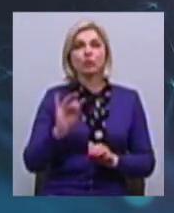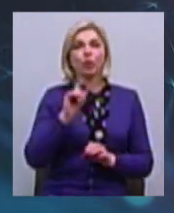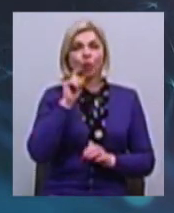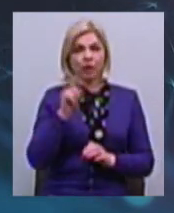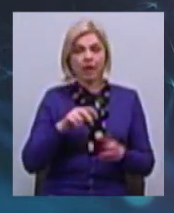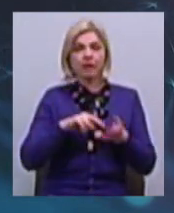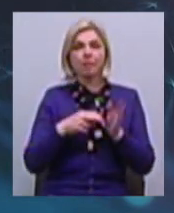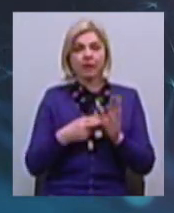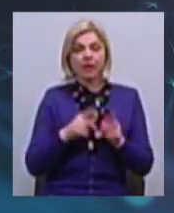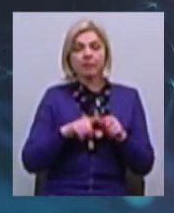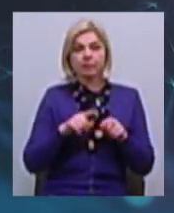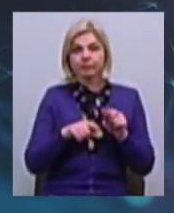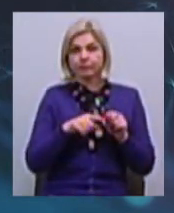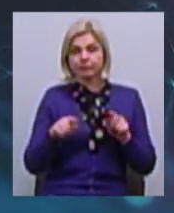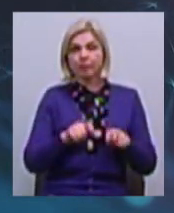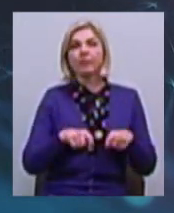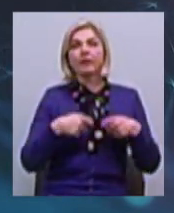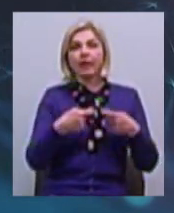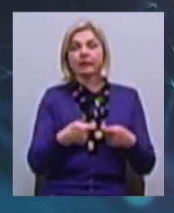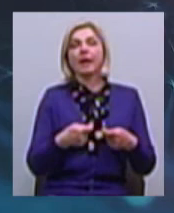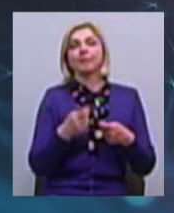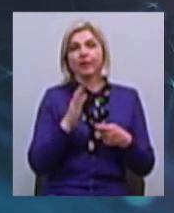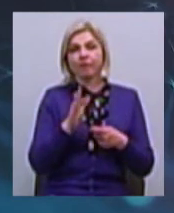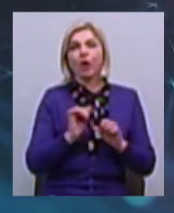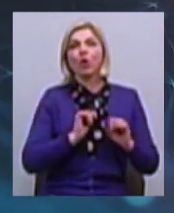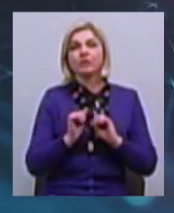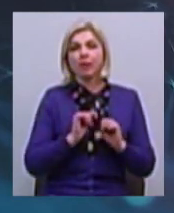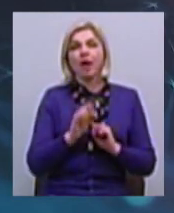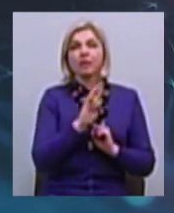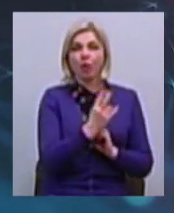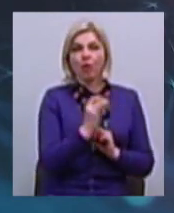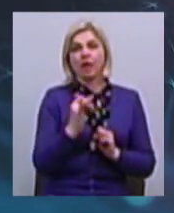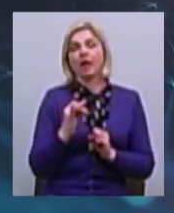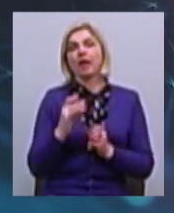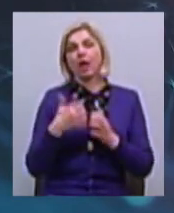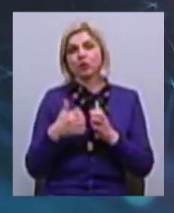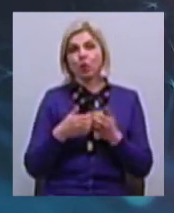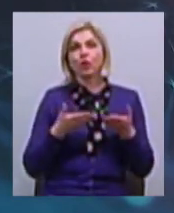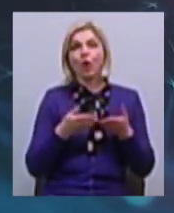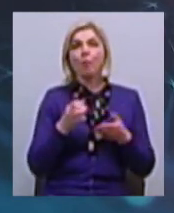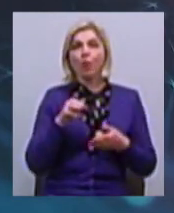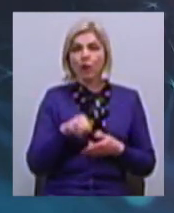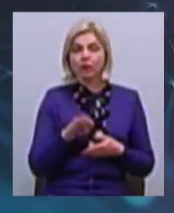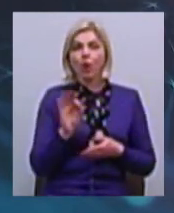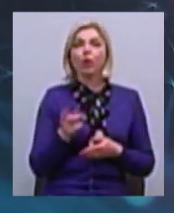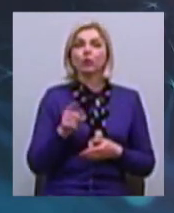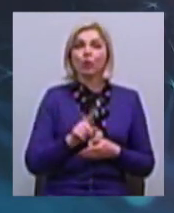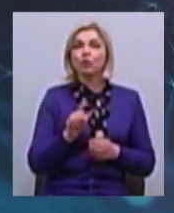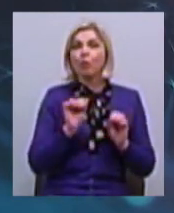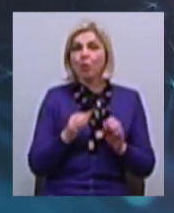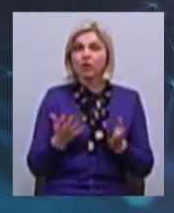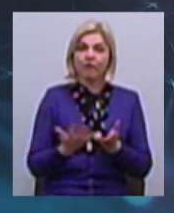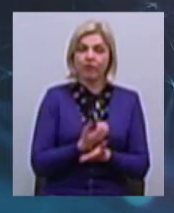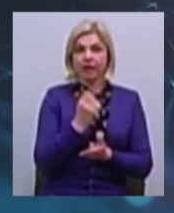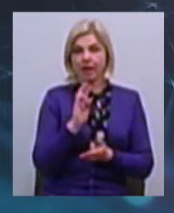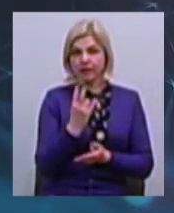планується найближчим часом передати в концесію два порти – в Миколаєві і в Херсоні. Отже, про те, що може виграти Миколаїв від передачі одного з